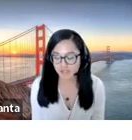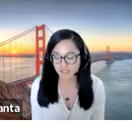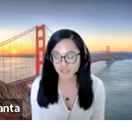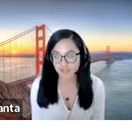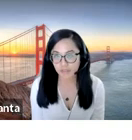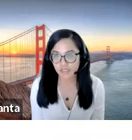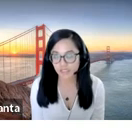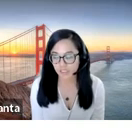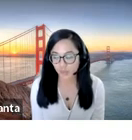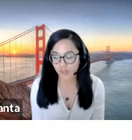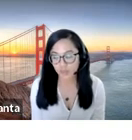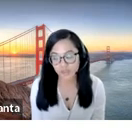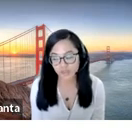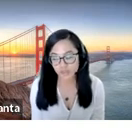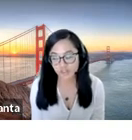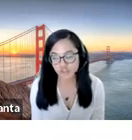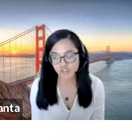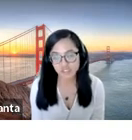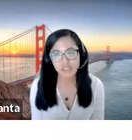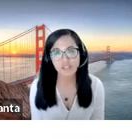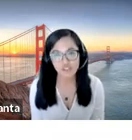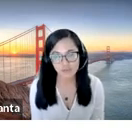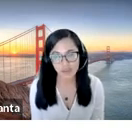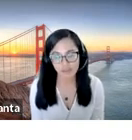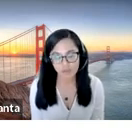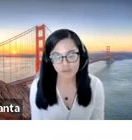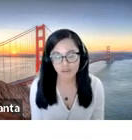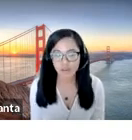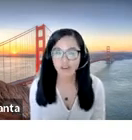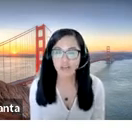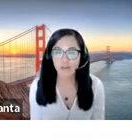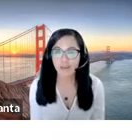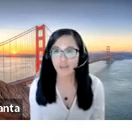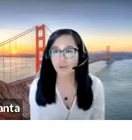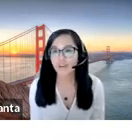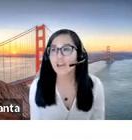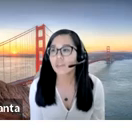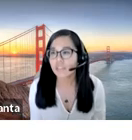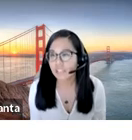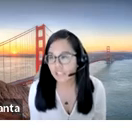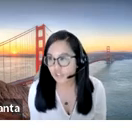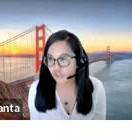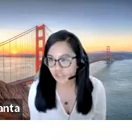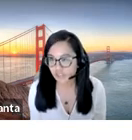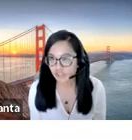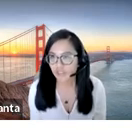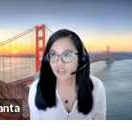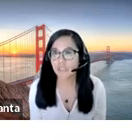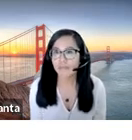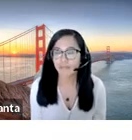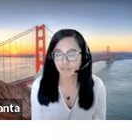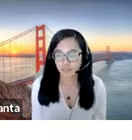students and their families inquire with their school districts, if they do have one, and inquire how they can get started.